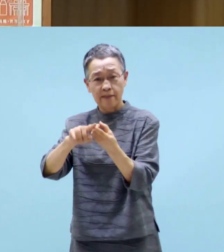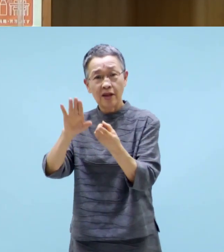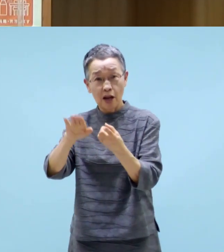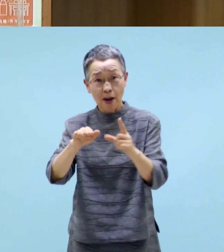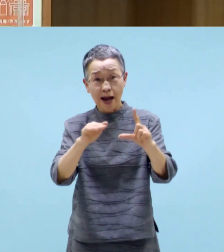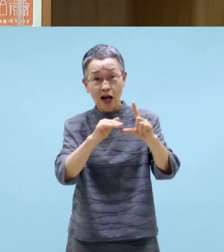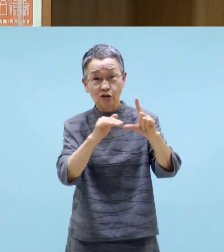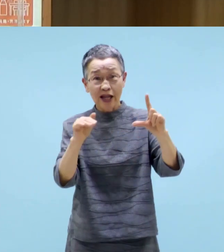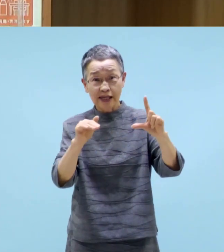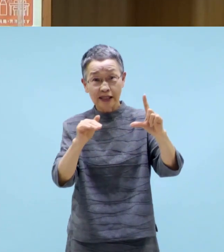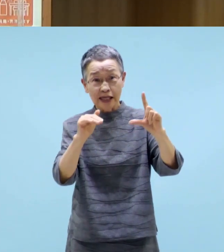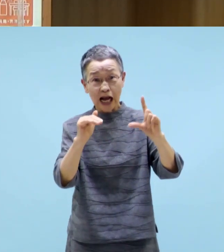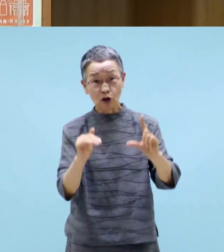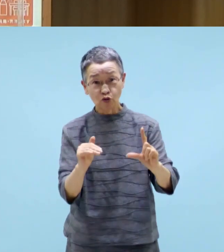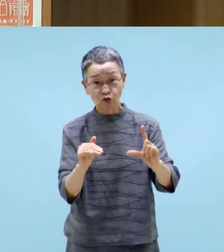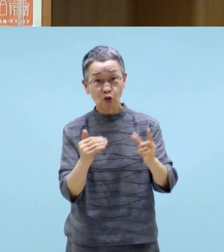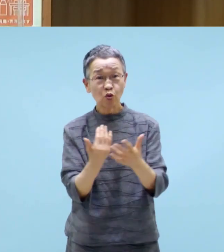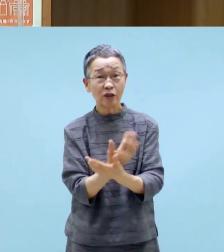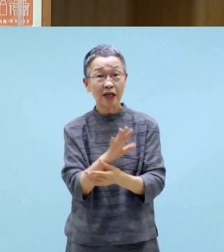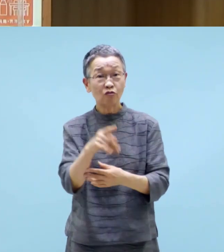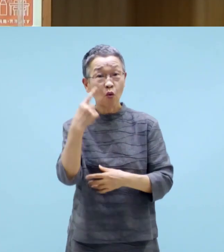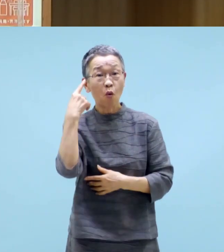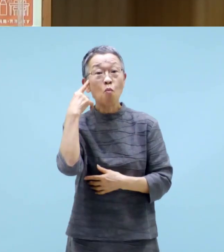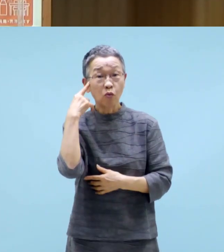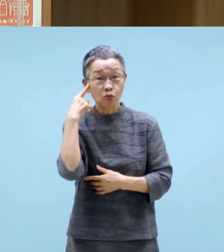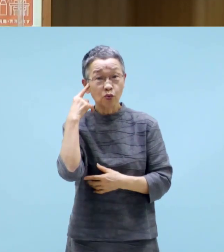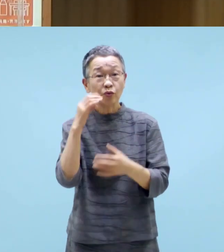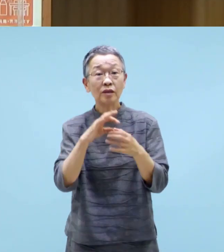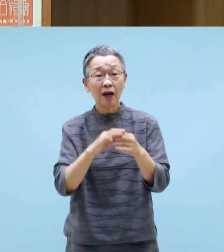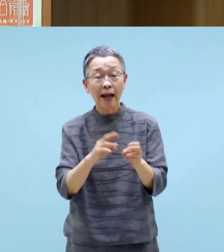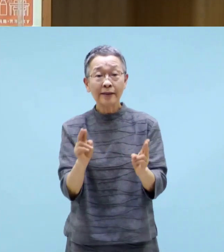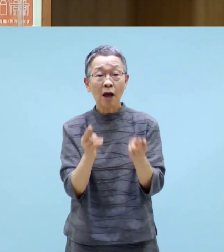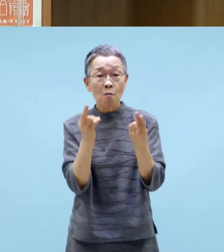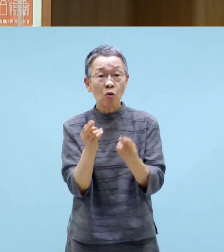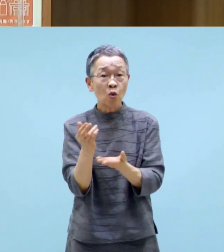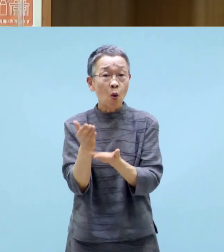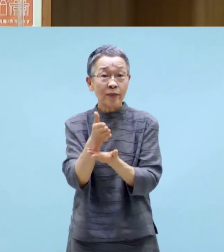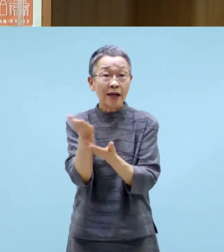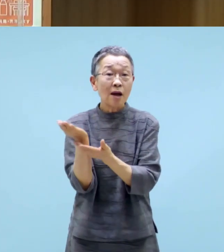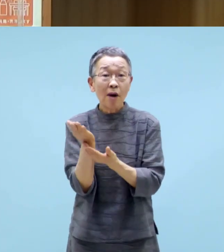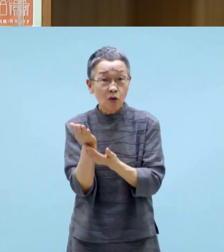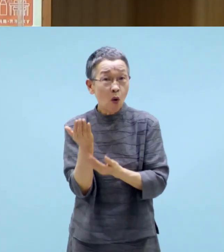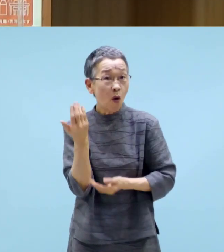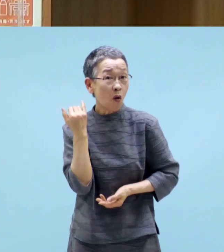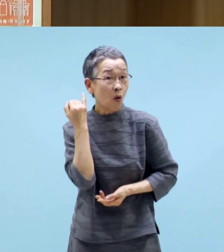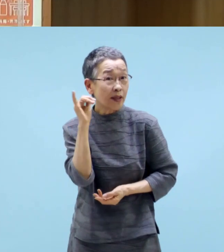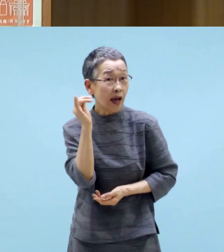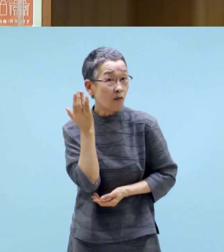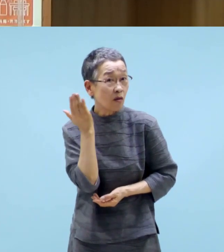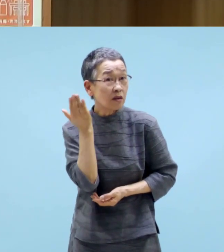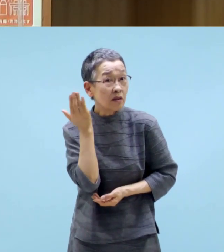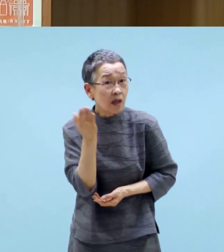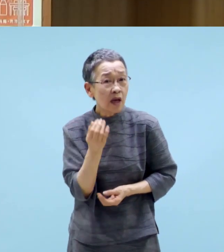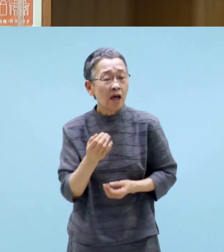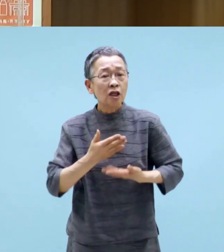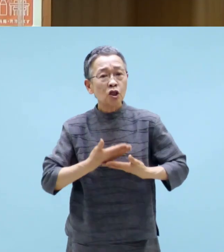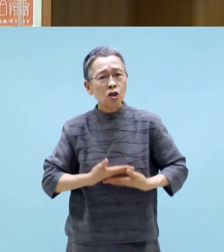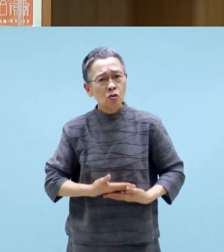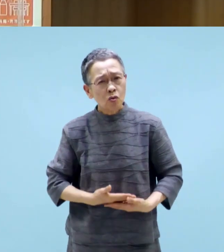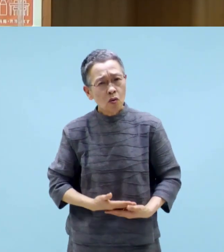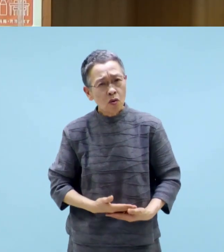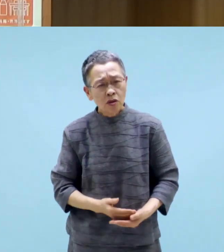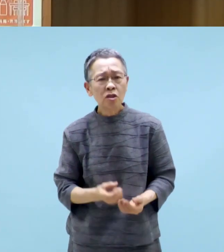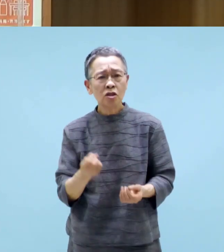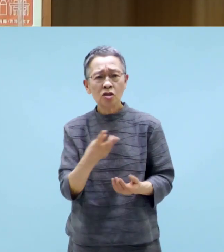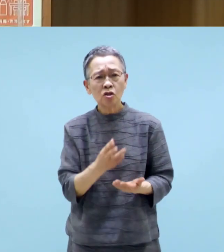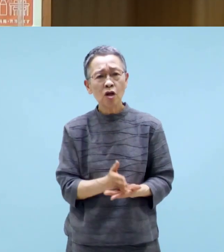がってくるということになりますので、専門家にご意見をいただきながらも慎重に再開をするかを検討していくという状況